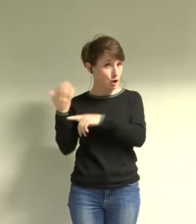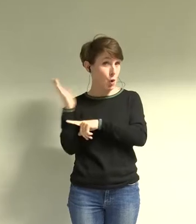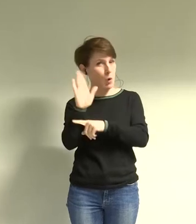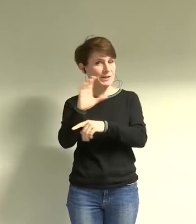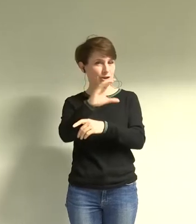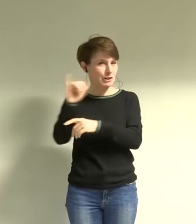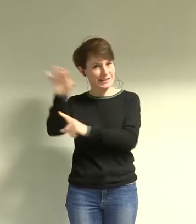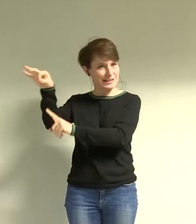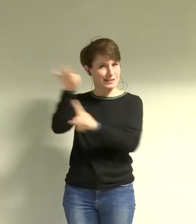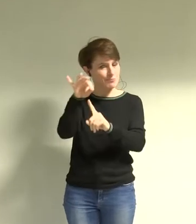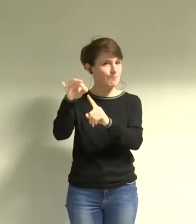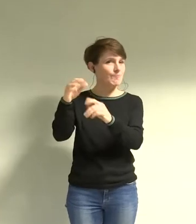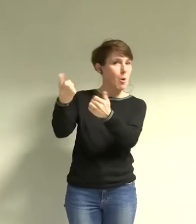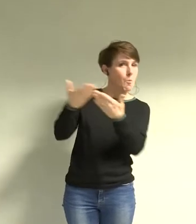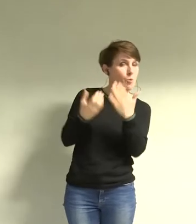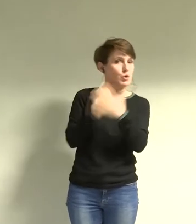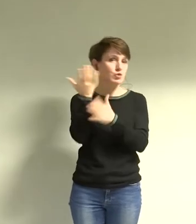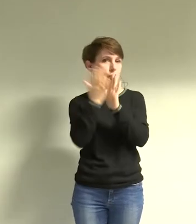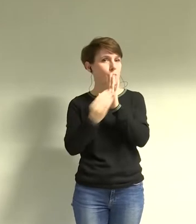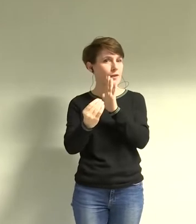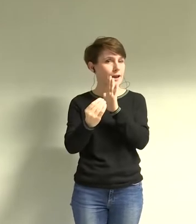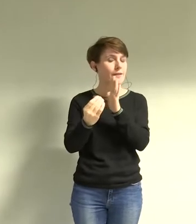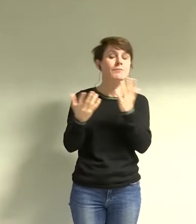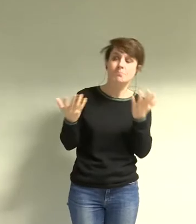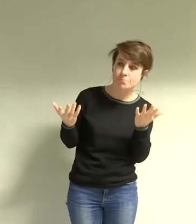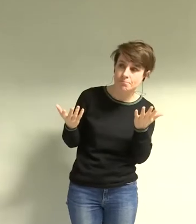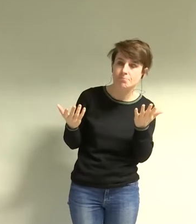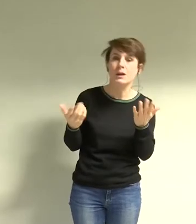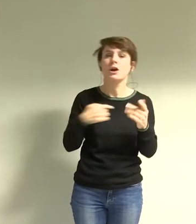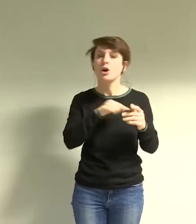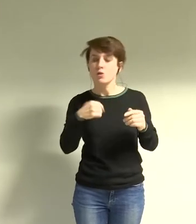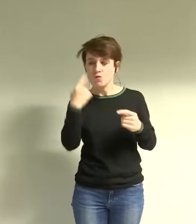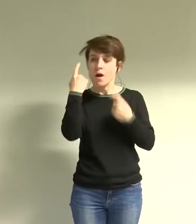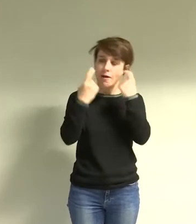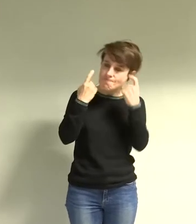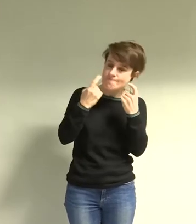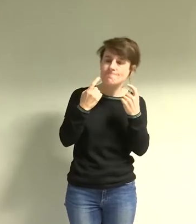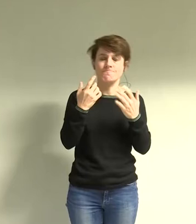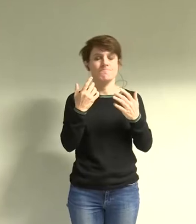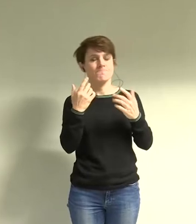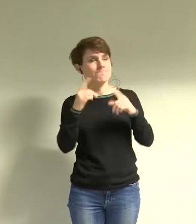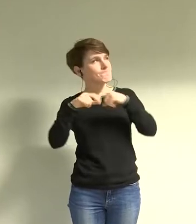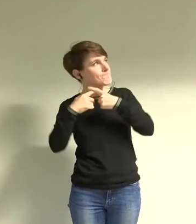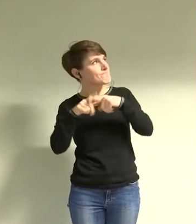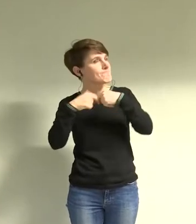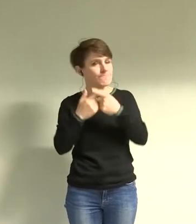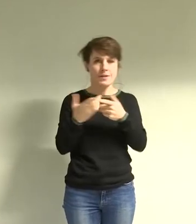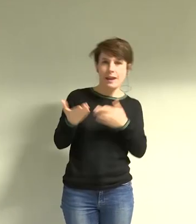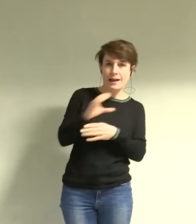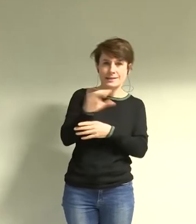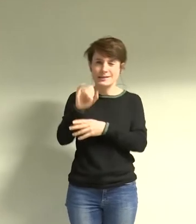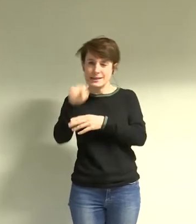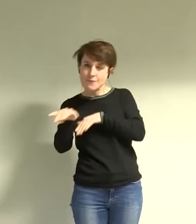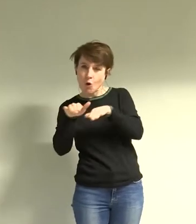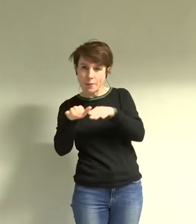nouveau changement de modèle nous avions alors annoncé un travail pour réinterroger ce dispositif est elle adaptée aux besoins et aux enjeux actuels